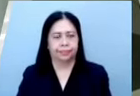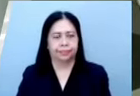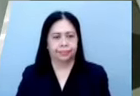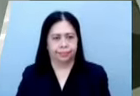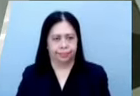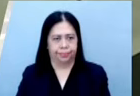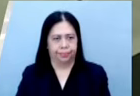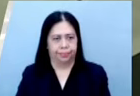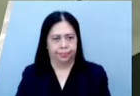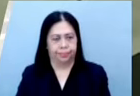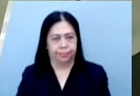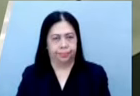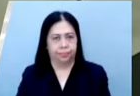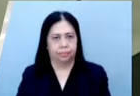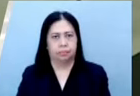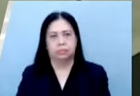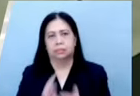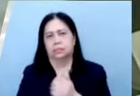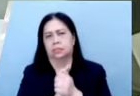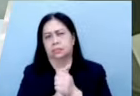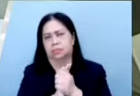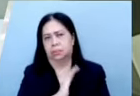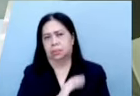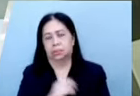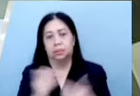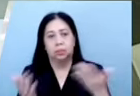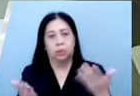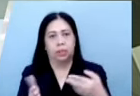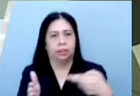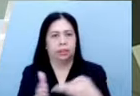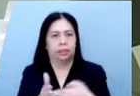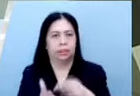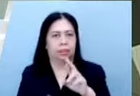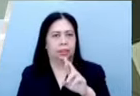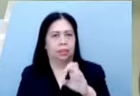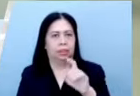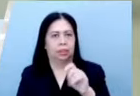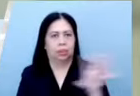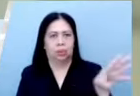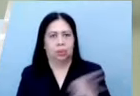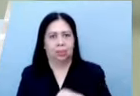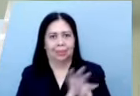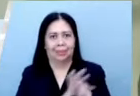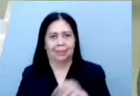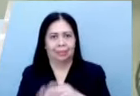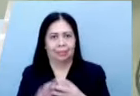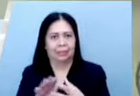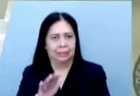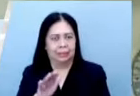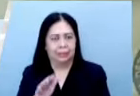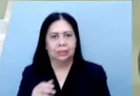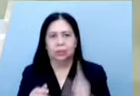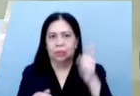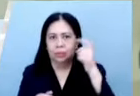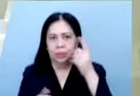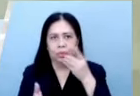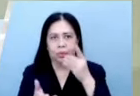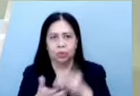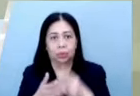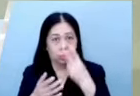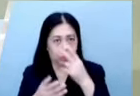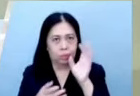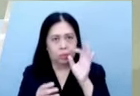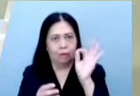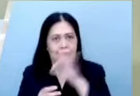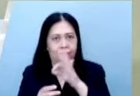Na master na ng husto sa Recto, Maynila ang paggaya ng mga government documents. Tingnan nyo naman itong mga fake driver's